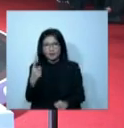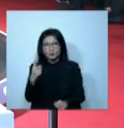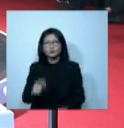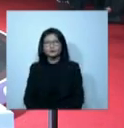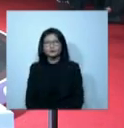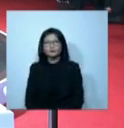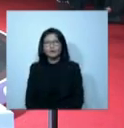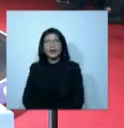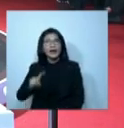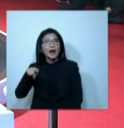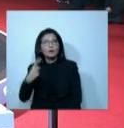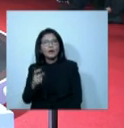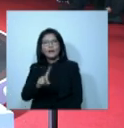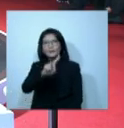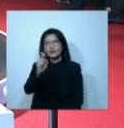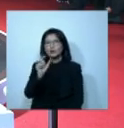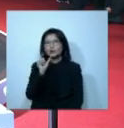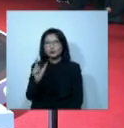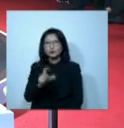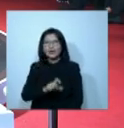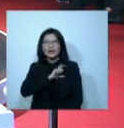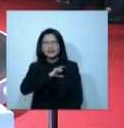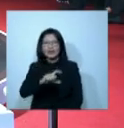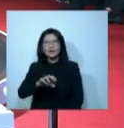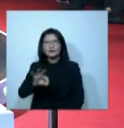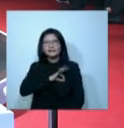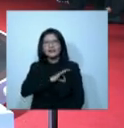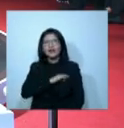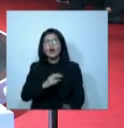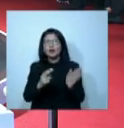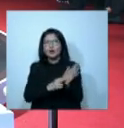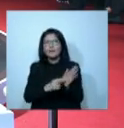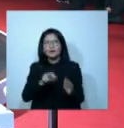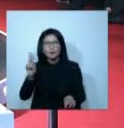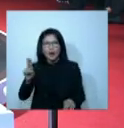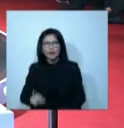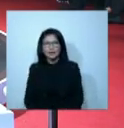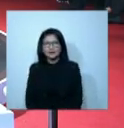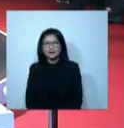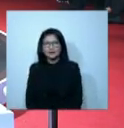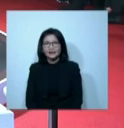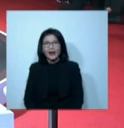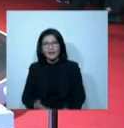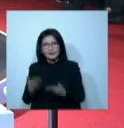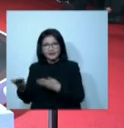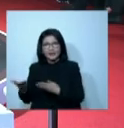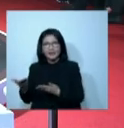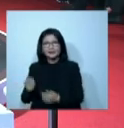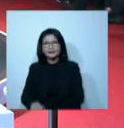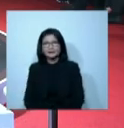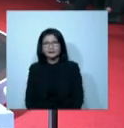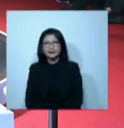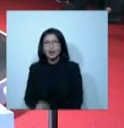cukup suanti baik dari segi etik ataupun dari segi hukum Cuman karena perdebatannya 3 sampai 4 menit tidak tuntah dan